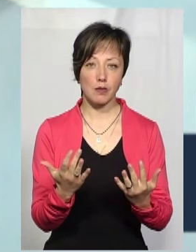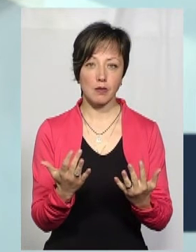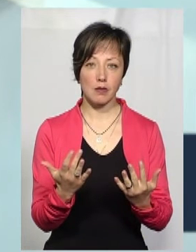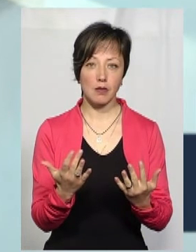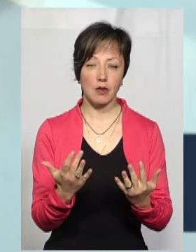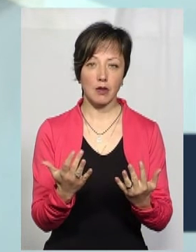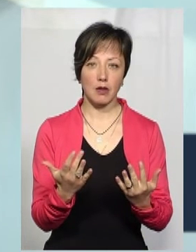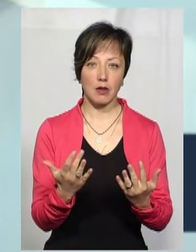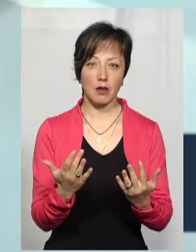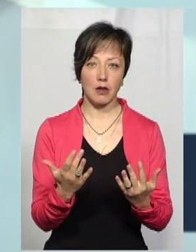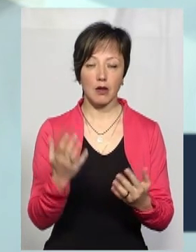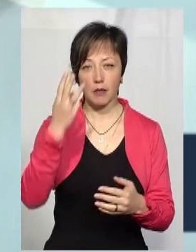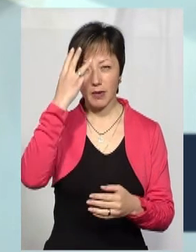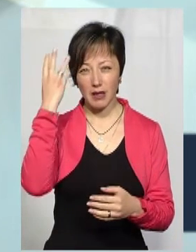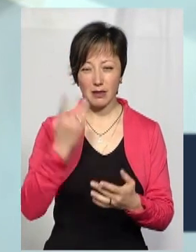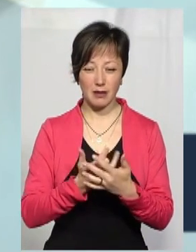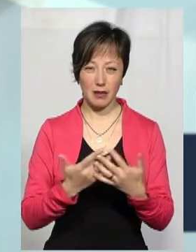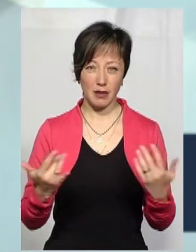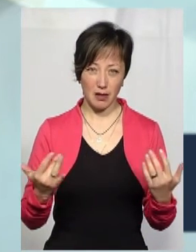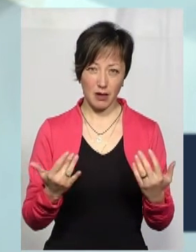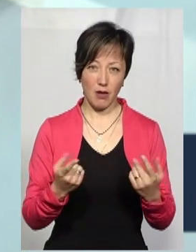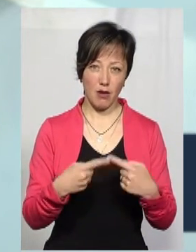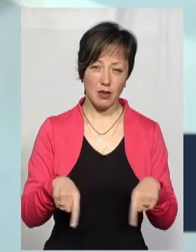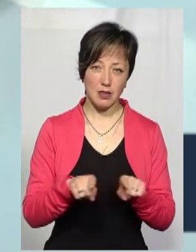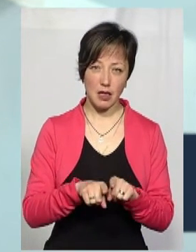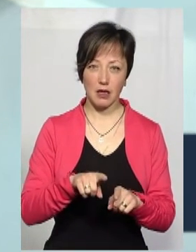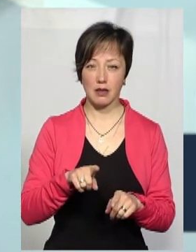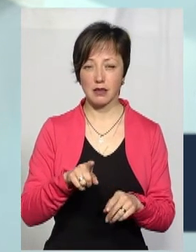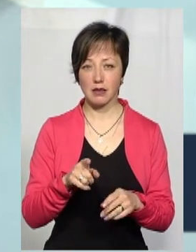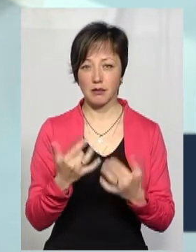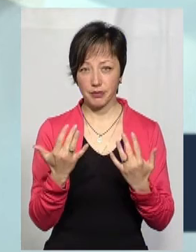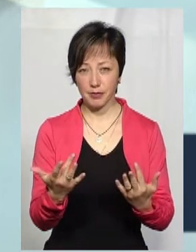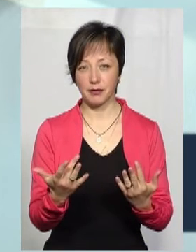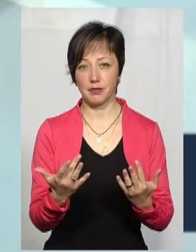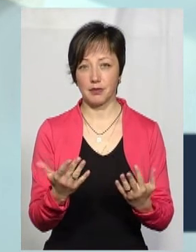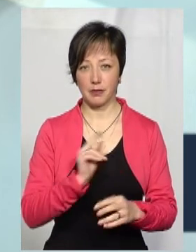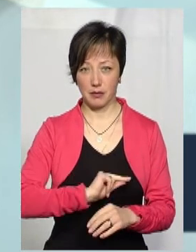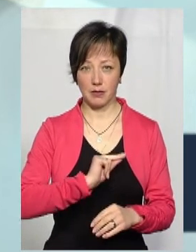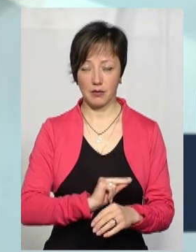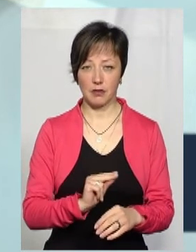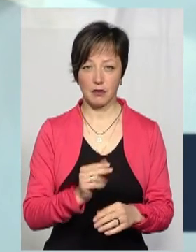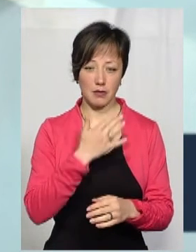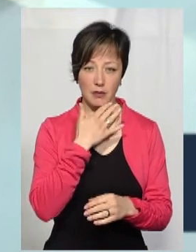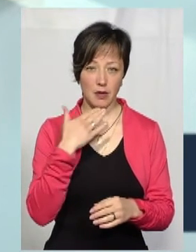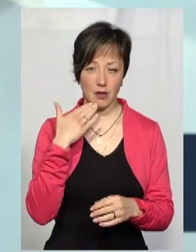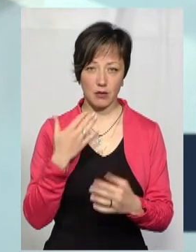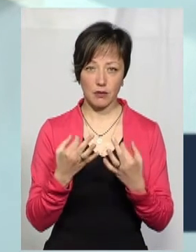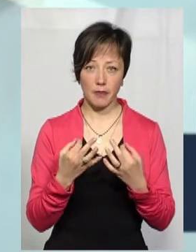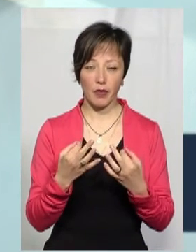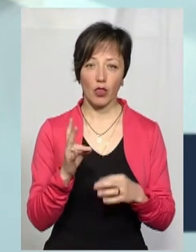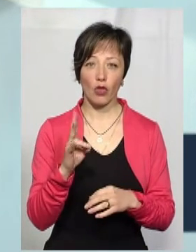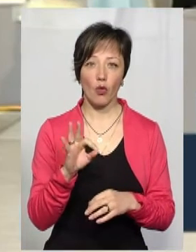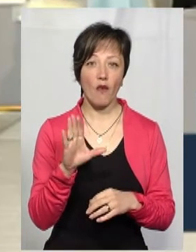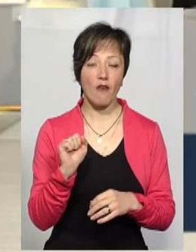заявляли вакансії, от і хмельницькі комунальні підприємства міста замовляють багато вакансій.